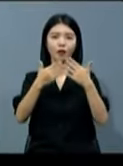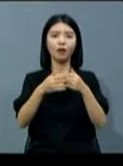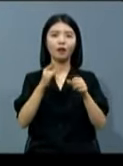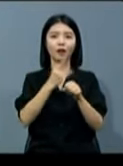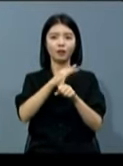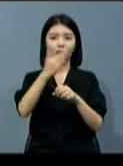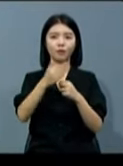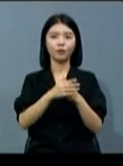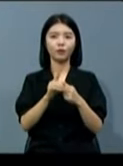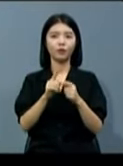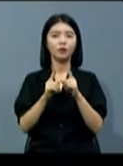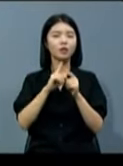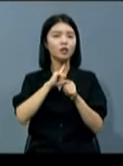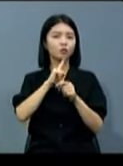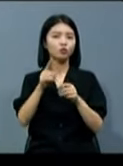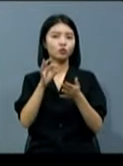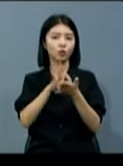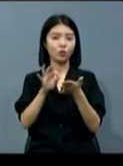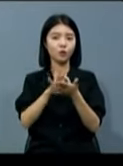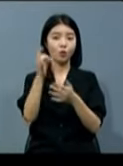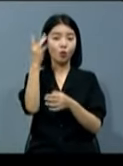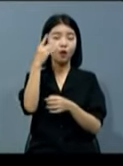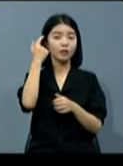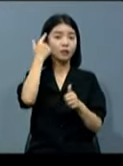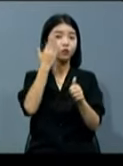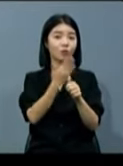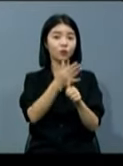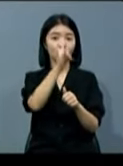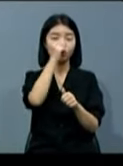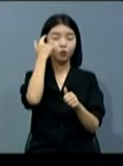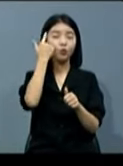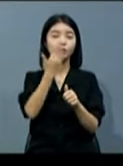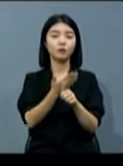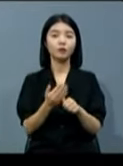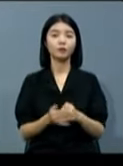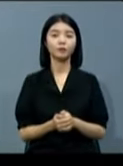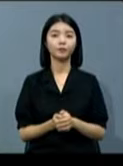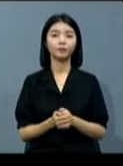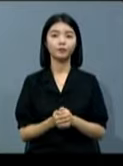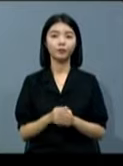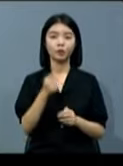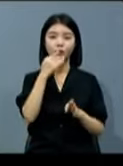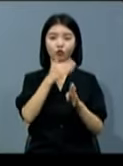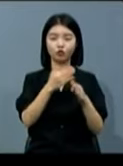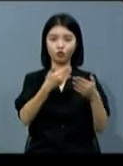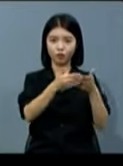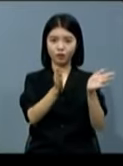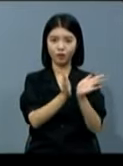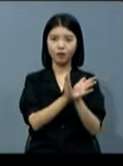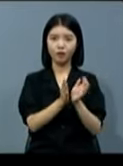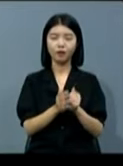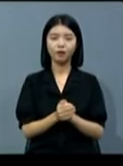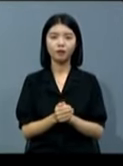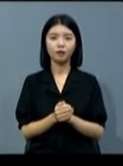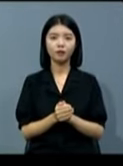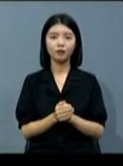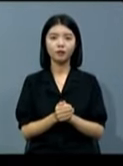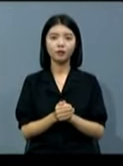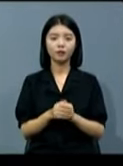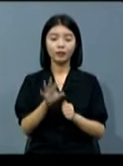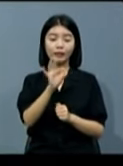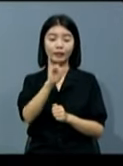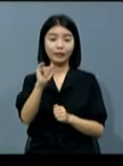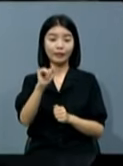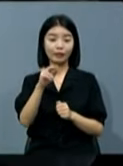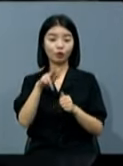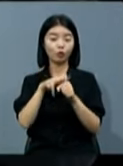1분을 이용해서 우리 윤석열 후보께 원래 질문하고자 했던 것을 네네. 묻겠습니다. 민주당이 180석이잖아요. 네네. 이낙연 후보가 됐으면